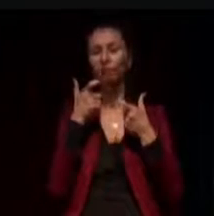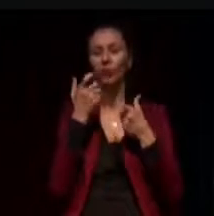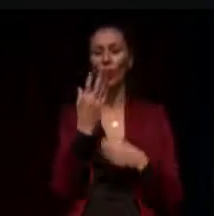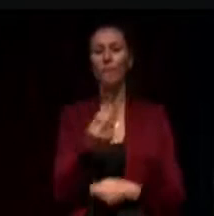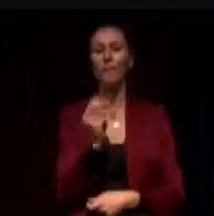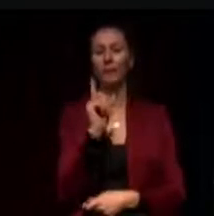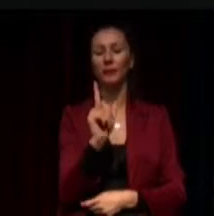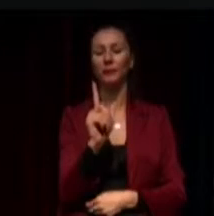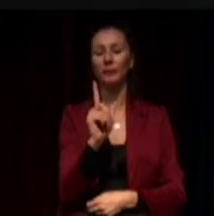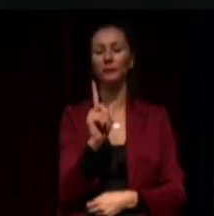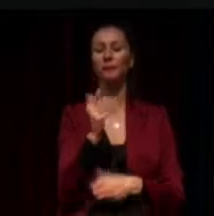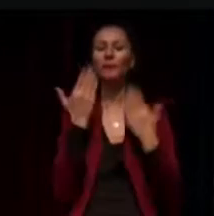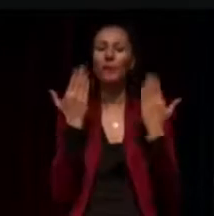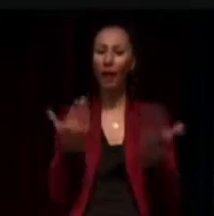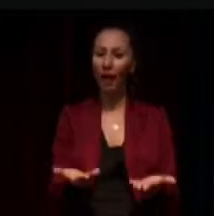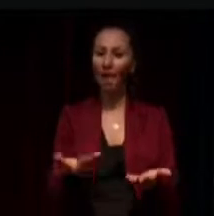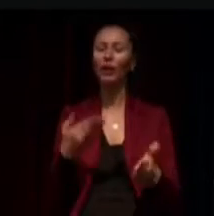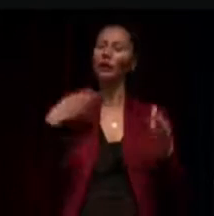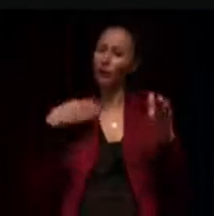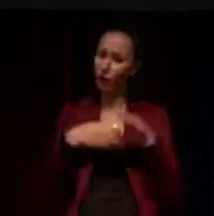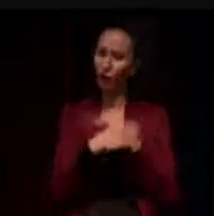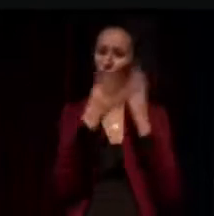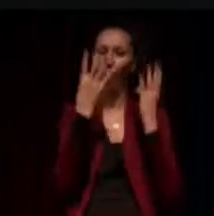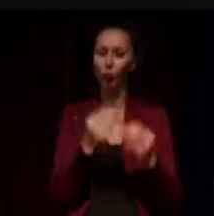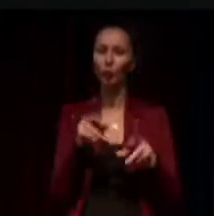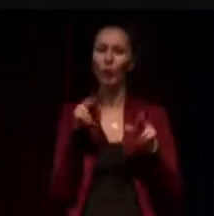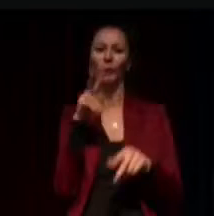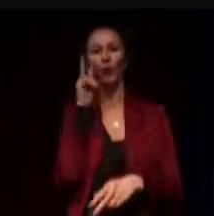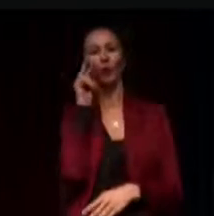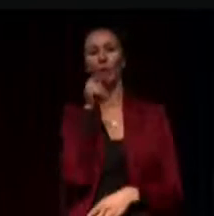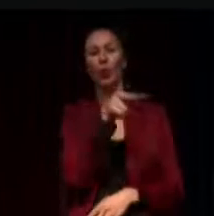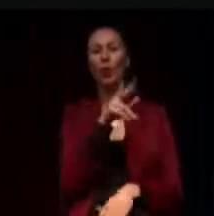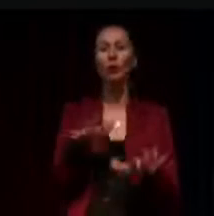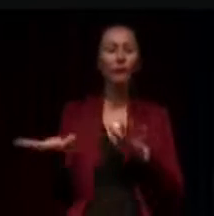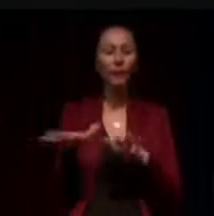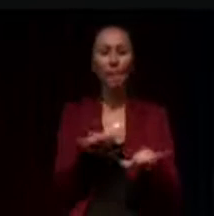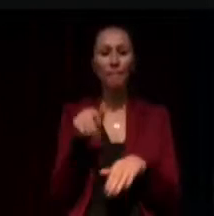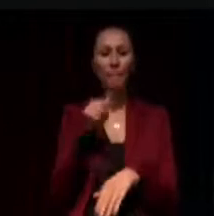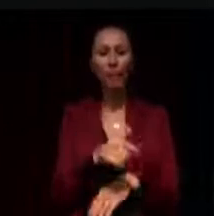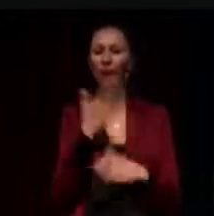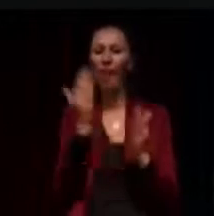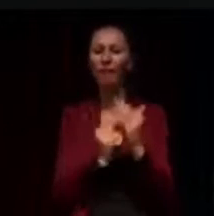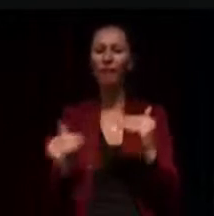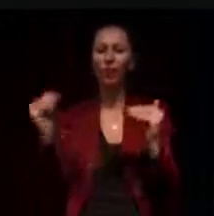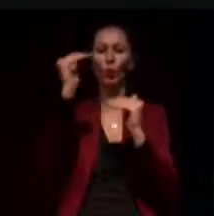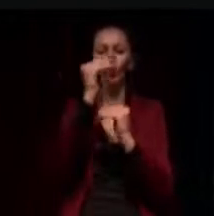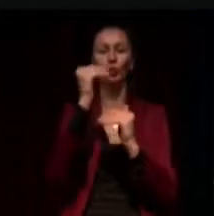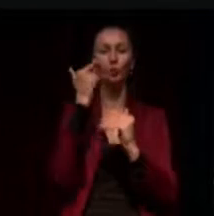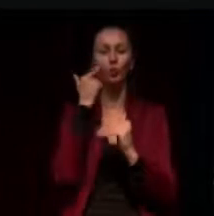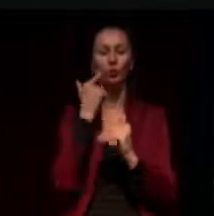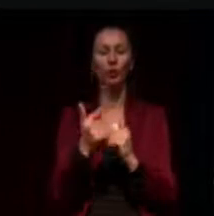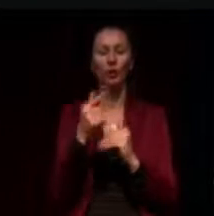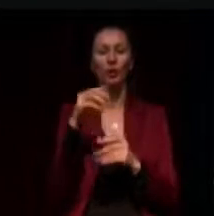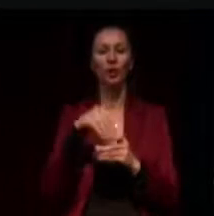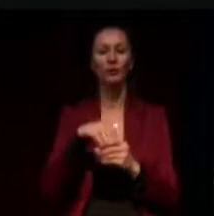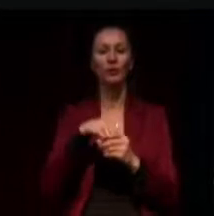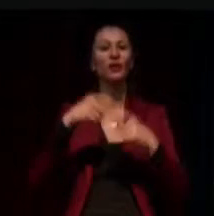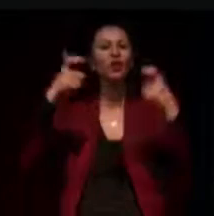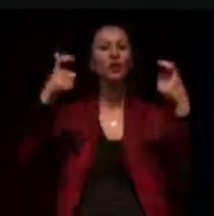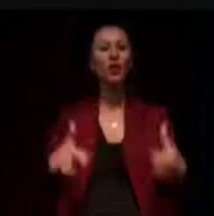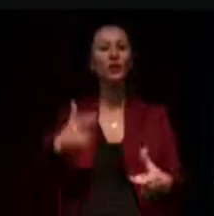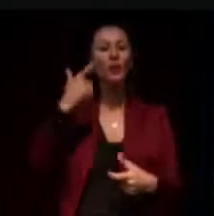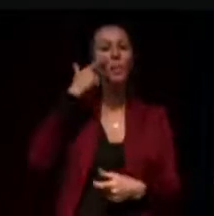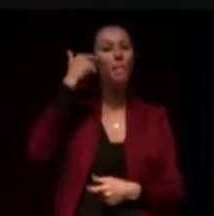koymalıdır. Evet, koydu gibi de gözüküyor. Yani depremle en üst seviyede